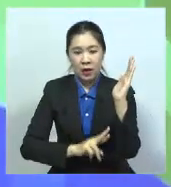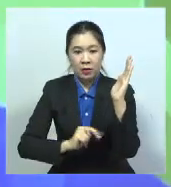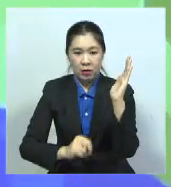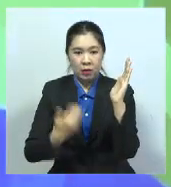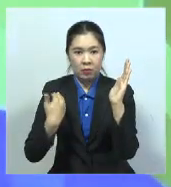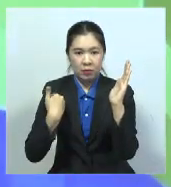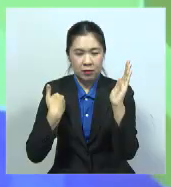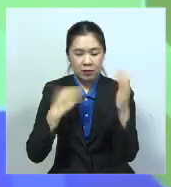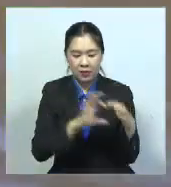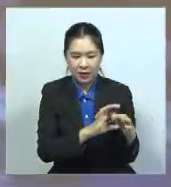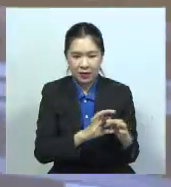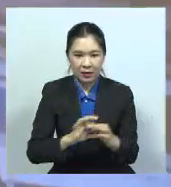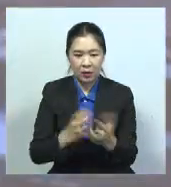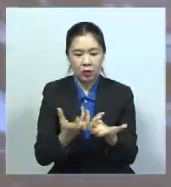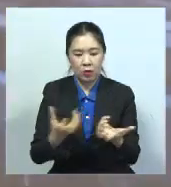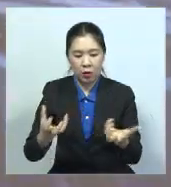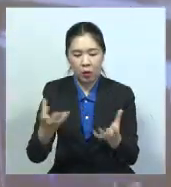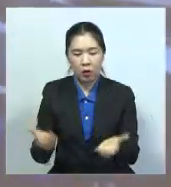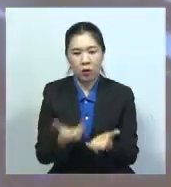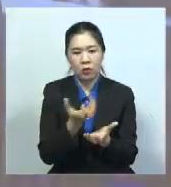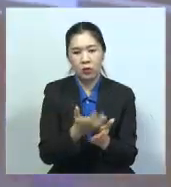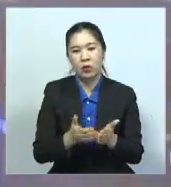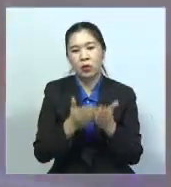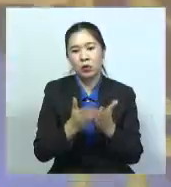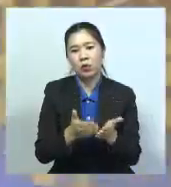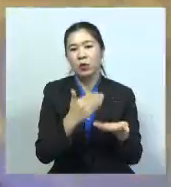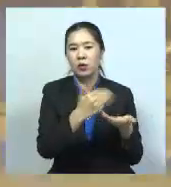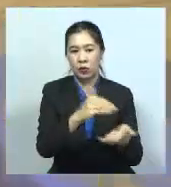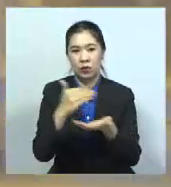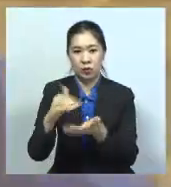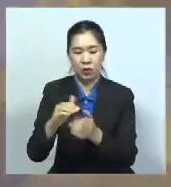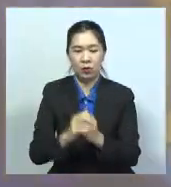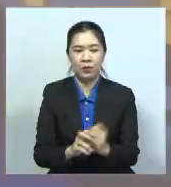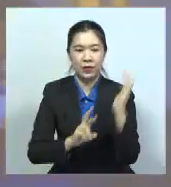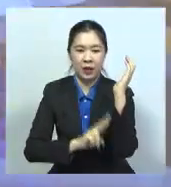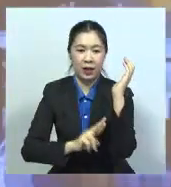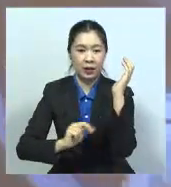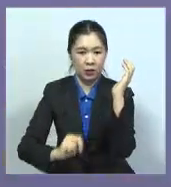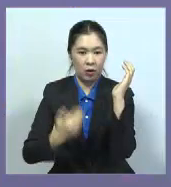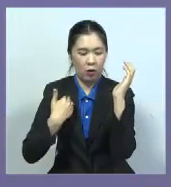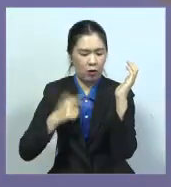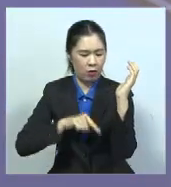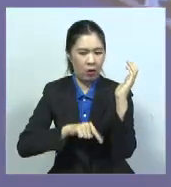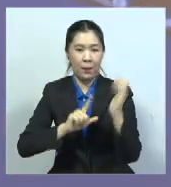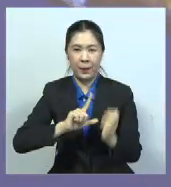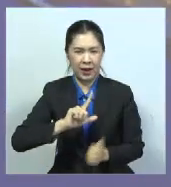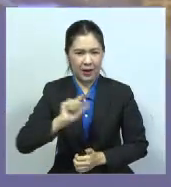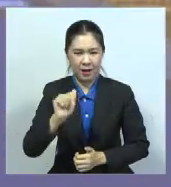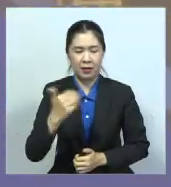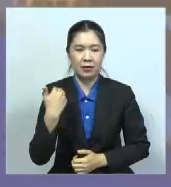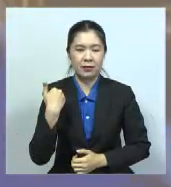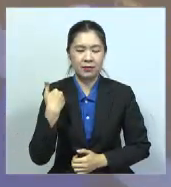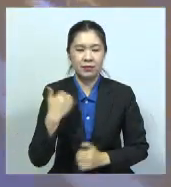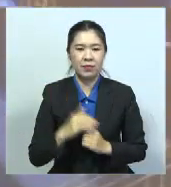เป็นท่าเรือเชื่อมต่อหลักในการขนส่งสินค้าทางรางระหว่างท่าเรือซึ่งจังหวัดระนองจะเป็นท่าเรือหลักนะครับซึ่งจะเป็นเกตเว